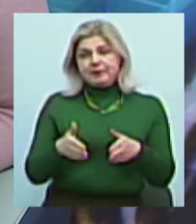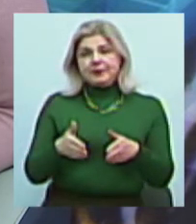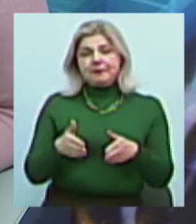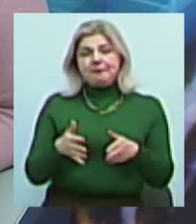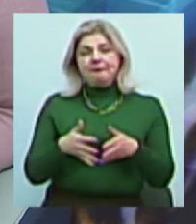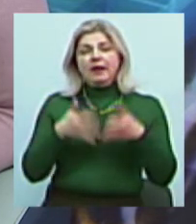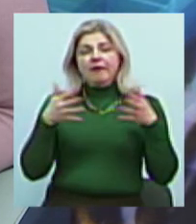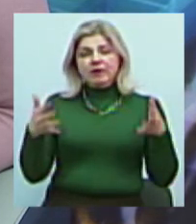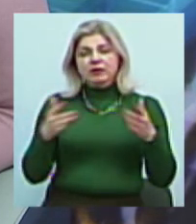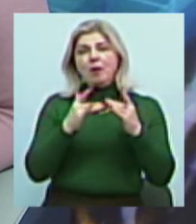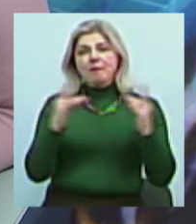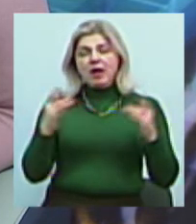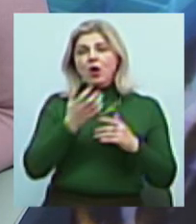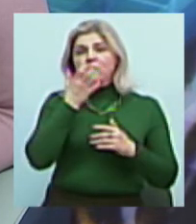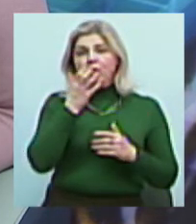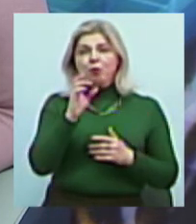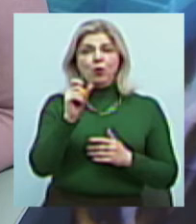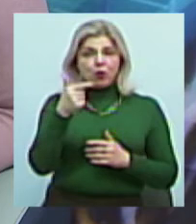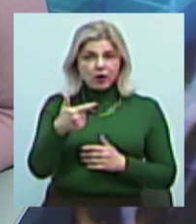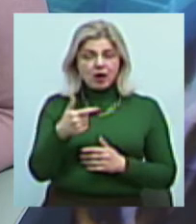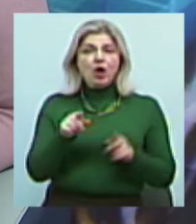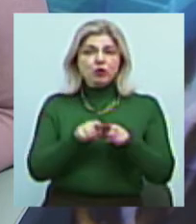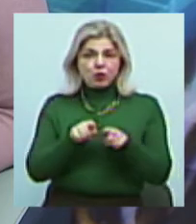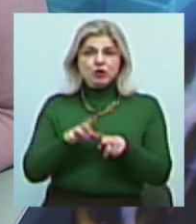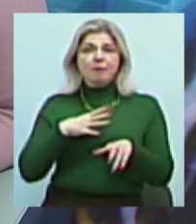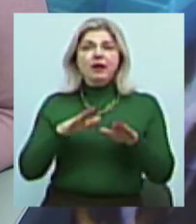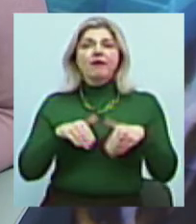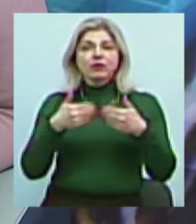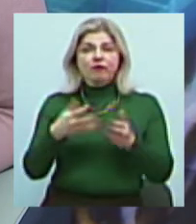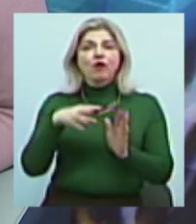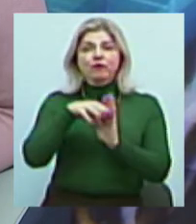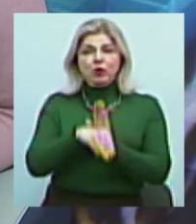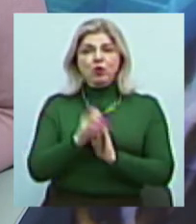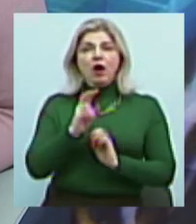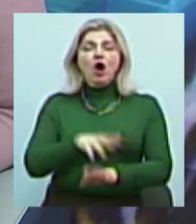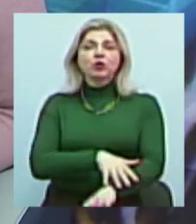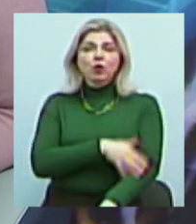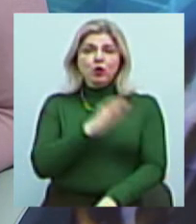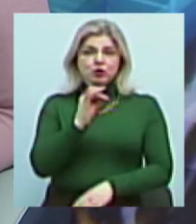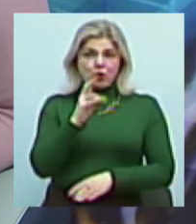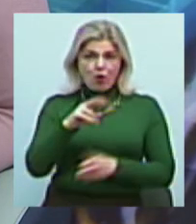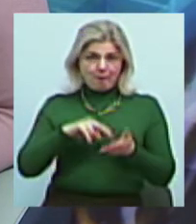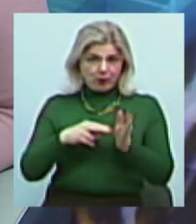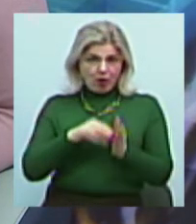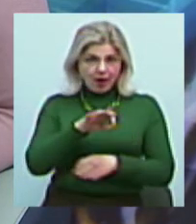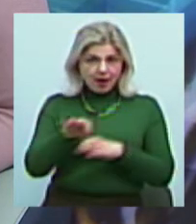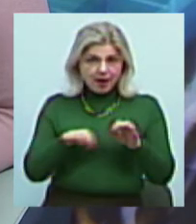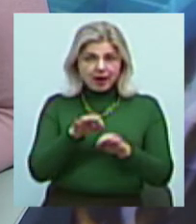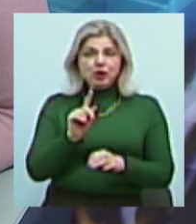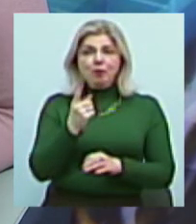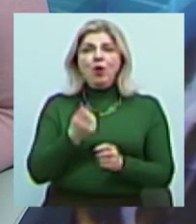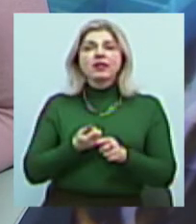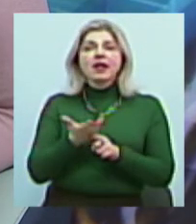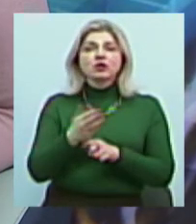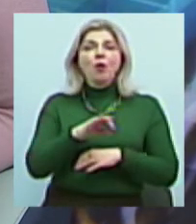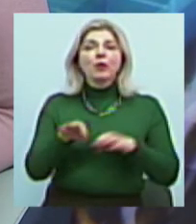Великий міст, Південно-Бузький міст, також було запропоновано включити як такий довгостроковий проєкт. Бо декілька проєктів у